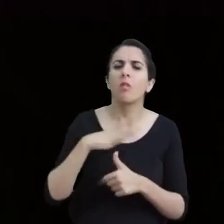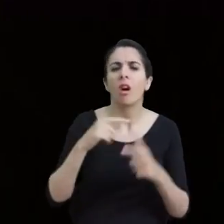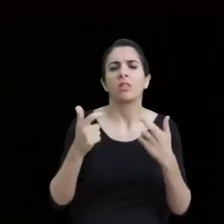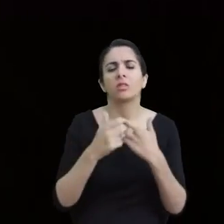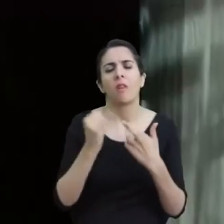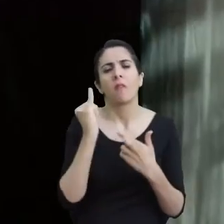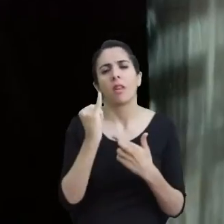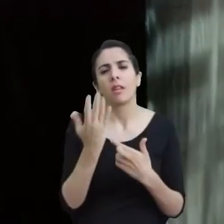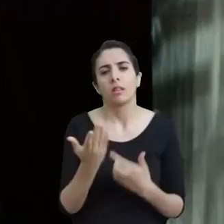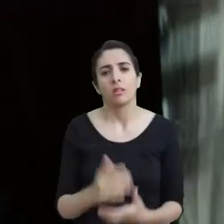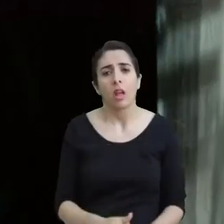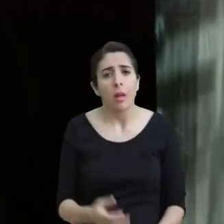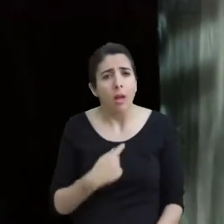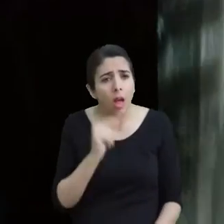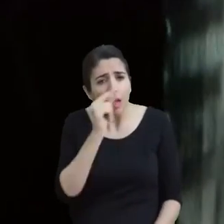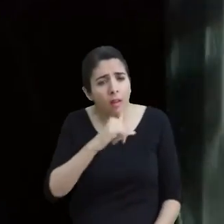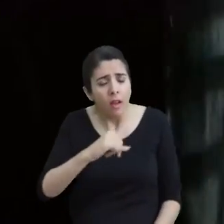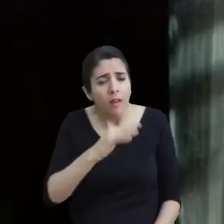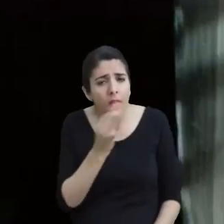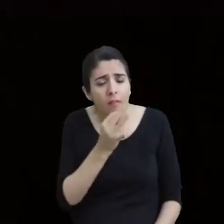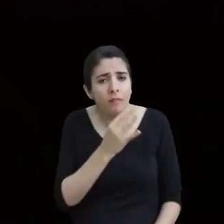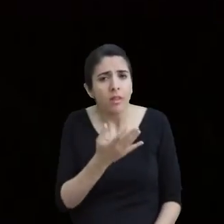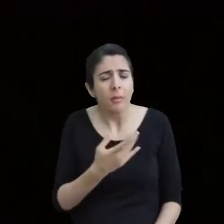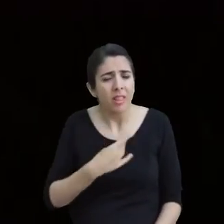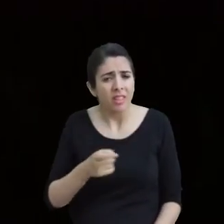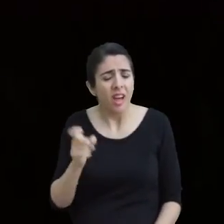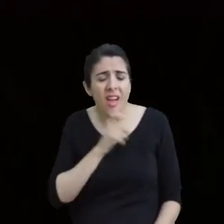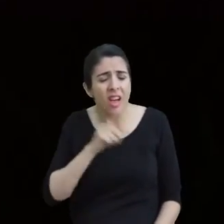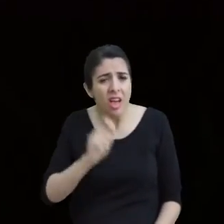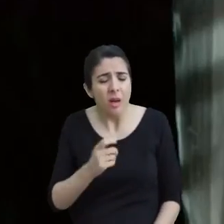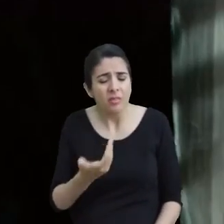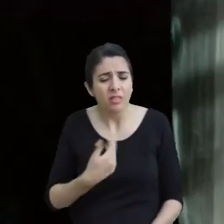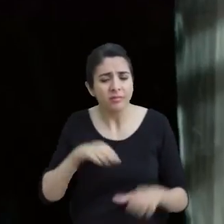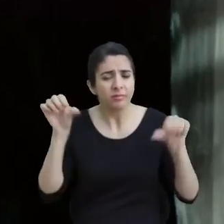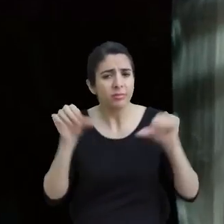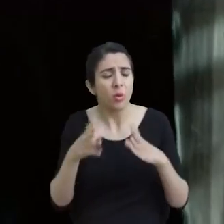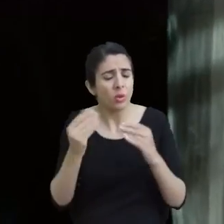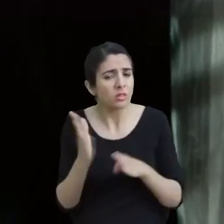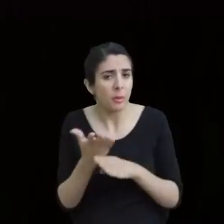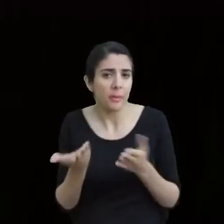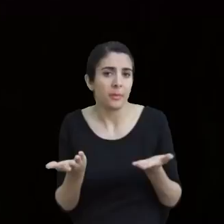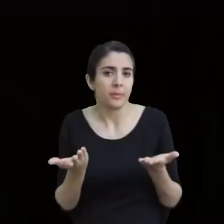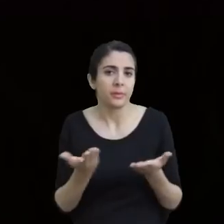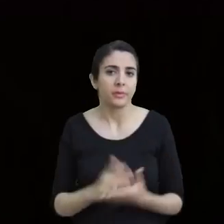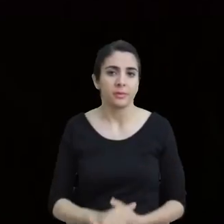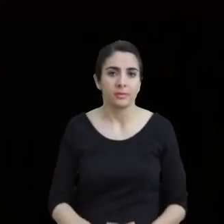o Rıza denen melunu. Avcumun içindeydi hocam. Nasıl böyle bir halt ettik? Elimize yüzümüze bulaştırdık.